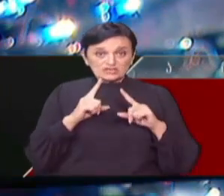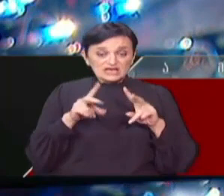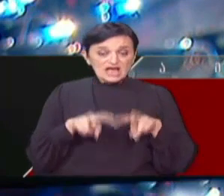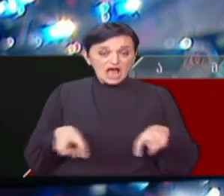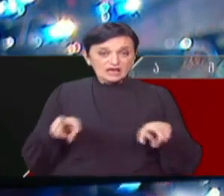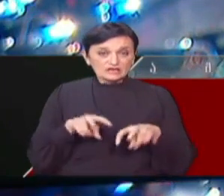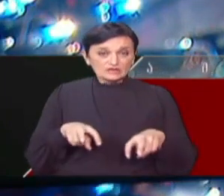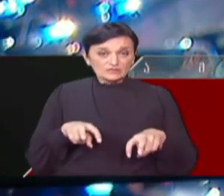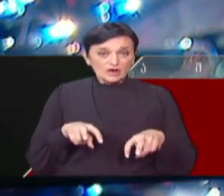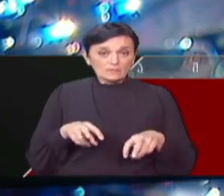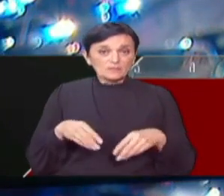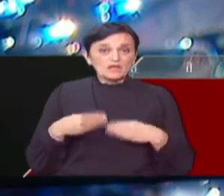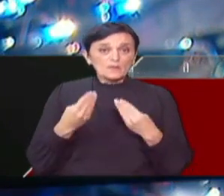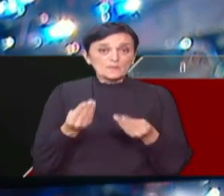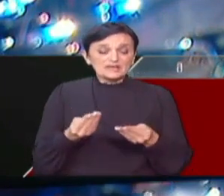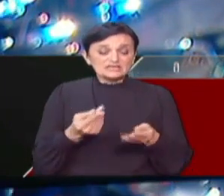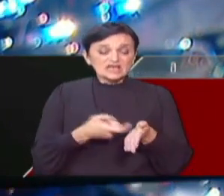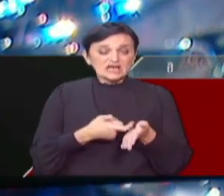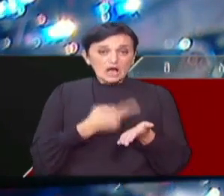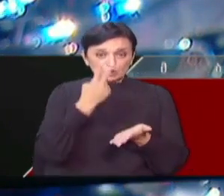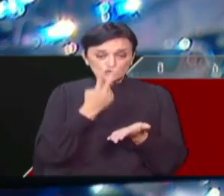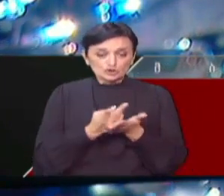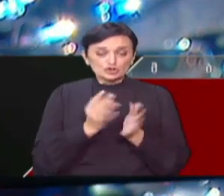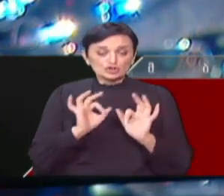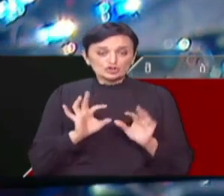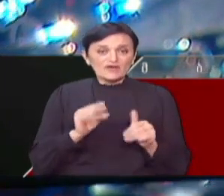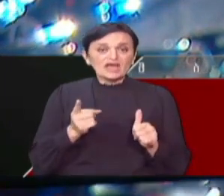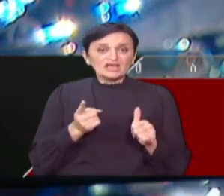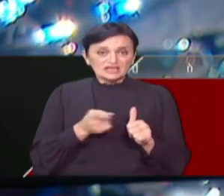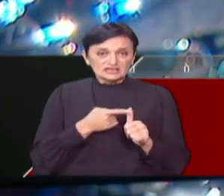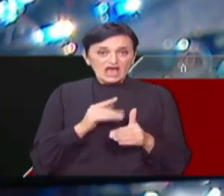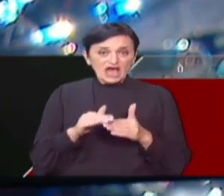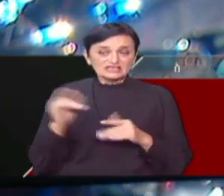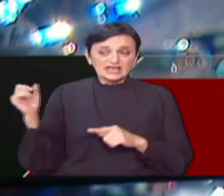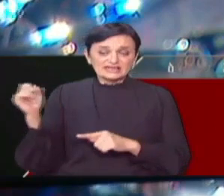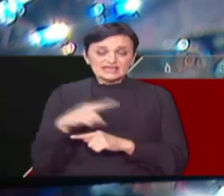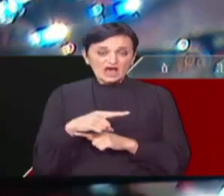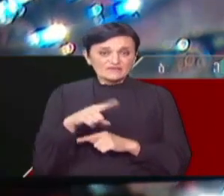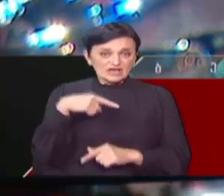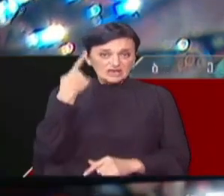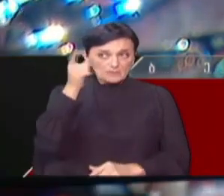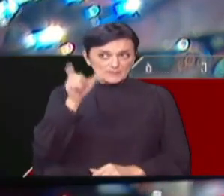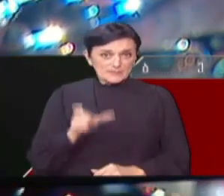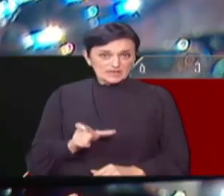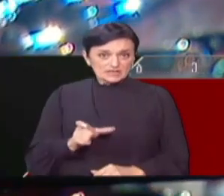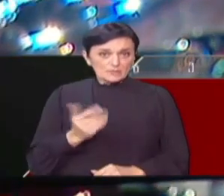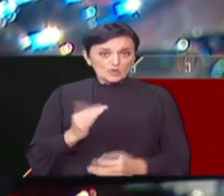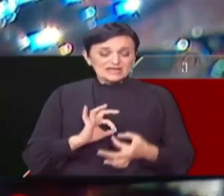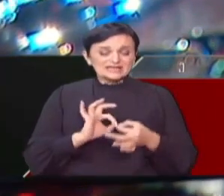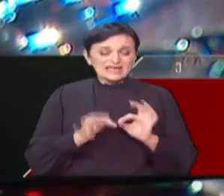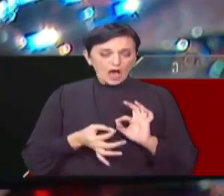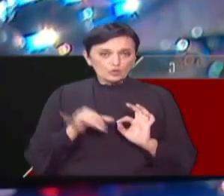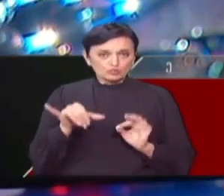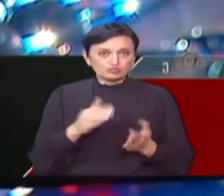გაირკვა. Მისცეს გამოძიებას ჩვენებები, სადაც დაასახელეს დავალების გამცემი პირი და მათ